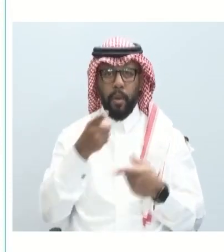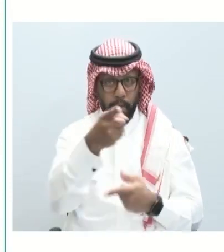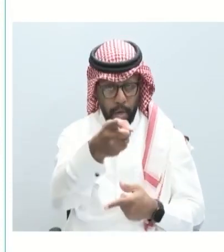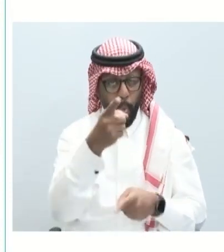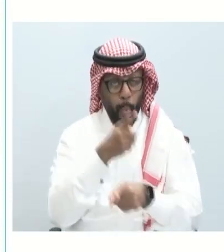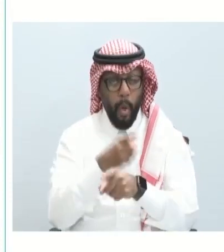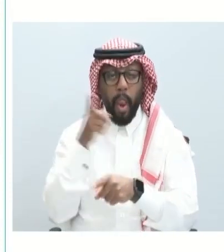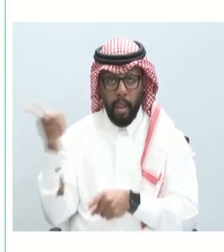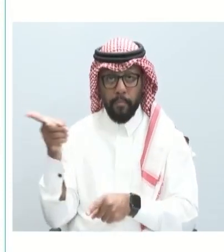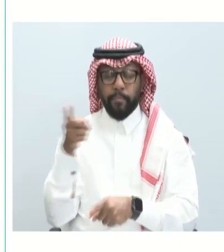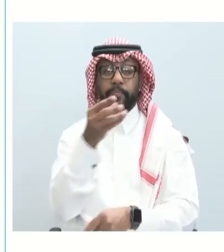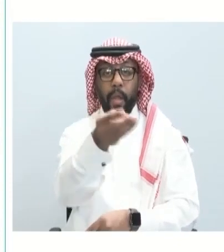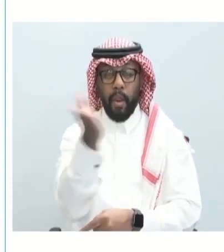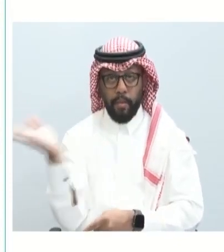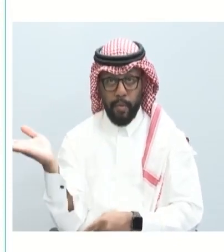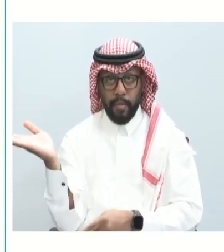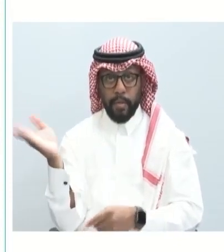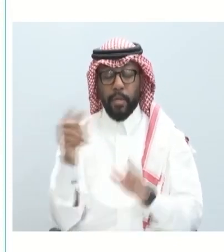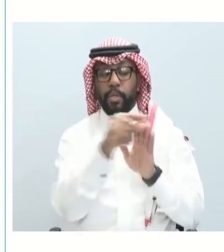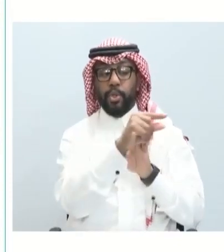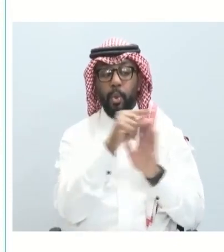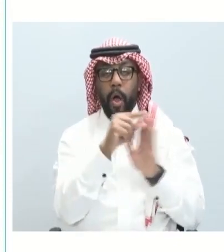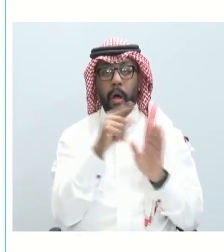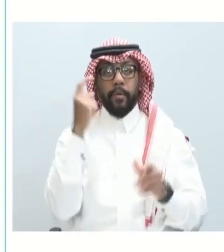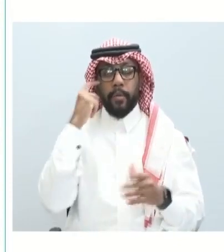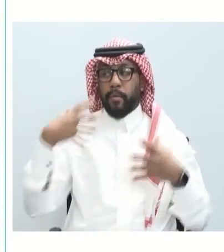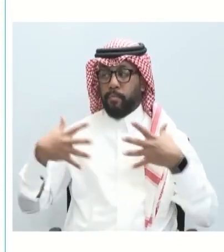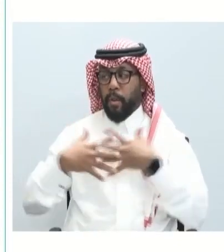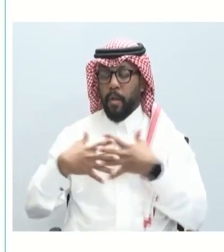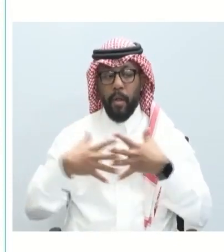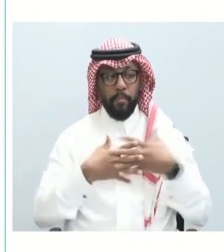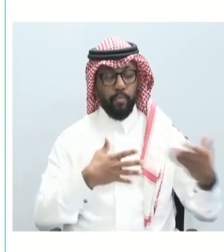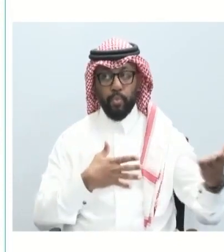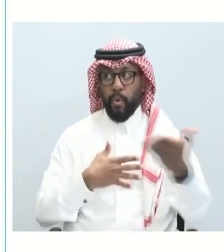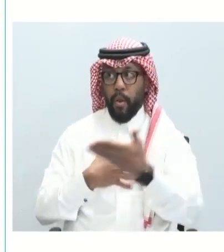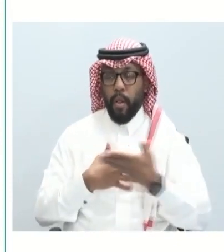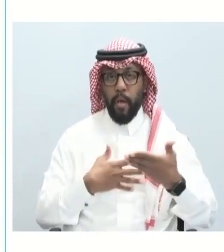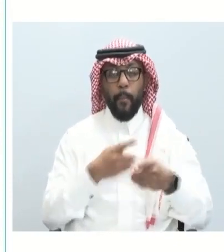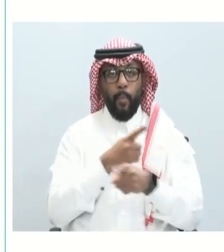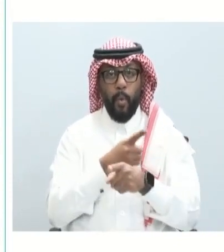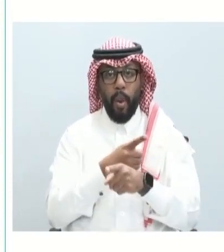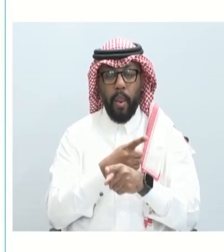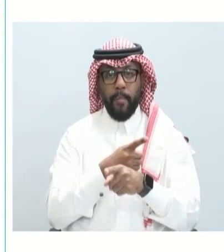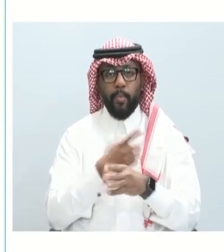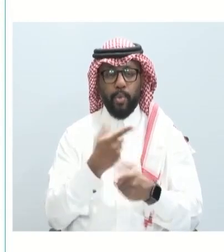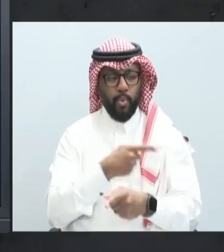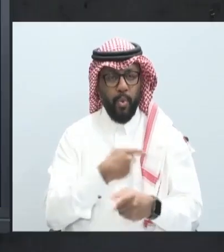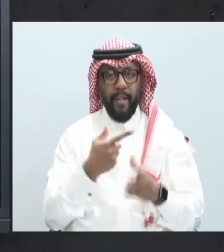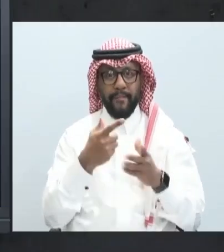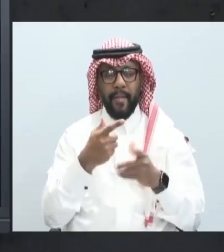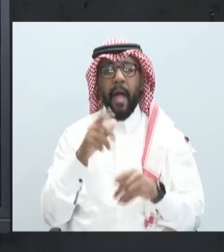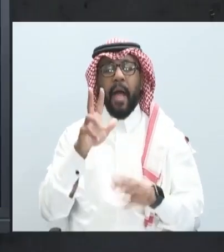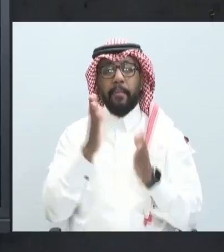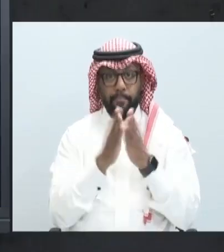وبعد ان تضع ذاك العنوان تتناقش مع زملائك داخل الصف ومع معلم التفكير الناقد داخل الفصل